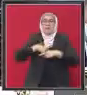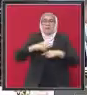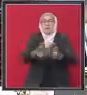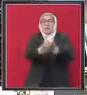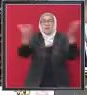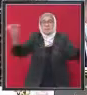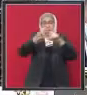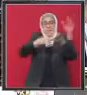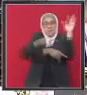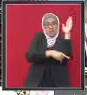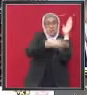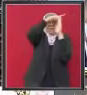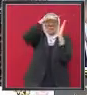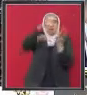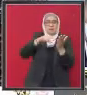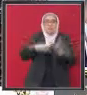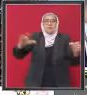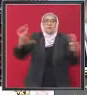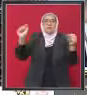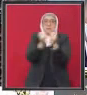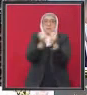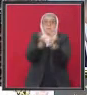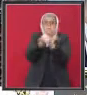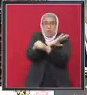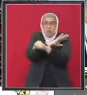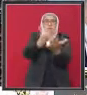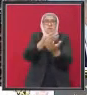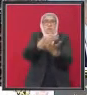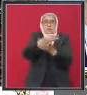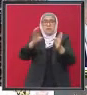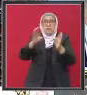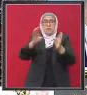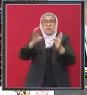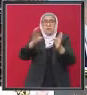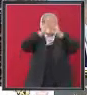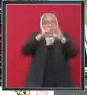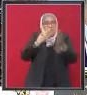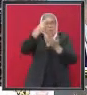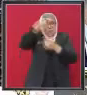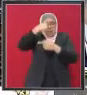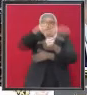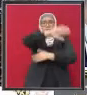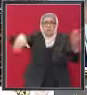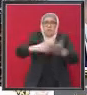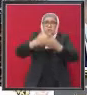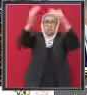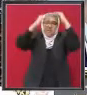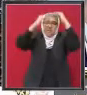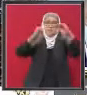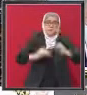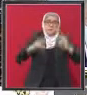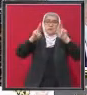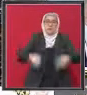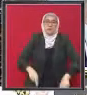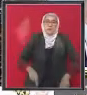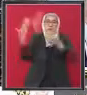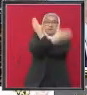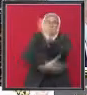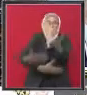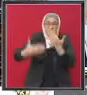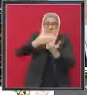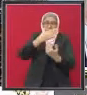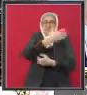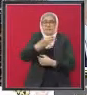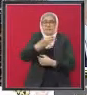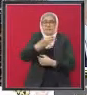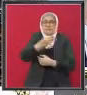petang ini satu perkhabaran yang penuh dengan kebaikan dan berita yang menggembirakan buat semua lapisan rakyat seluruh negara. Pada petang